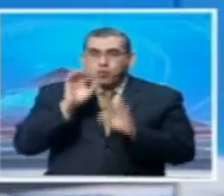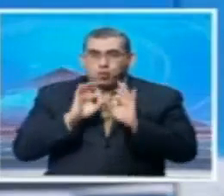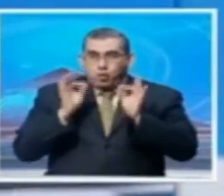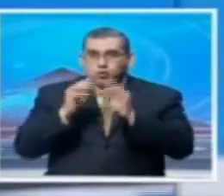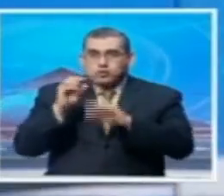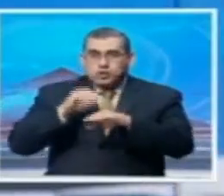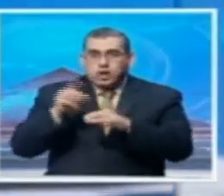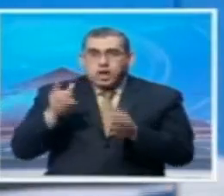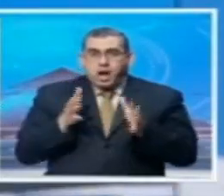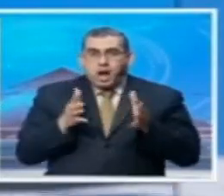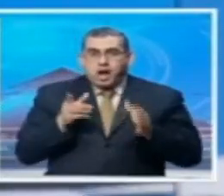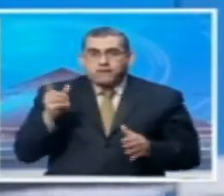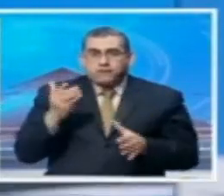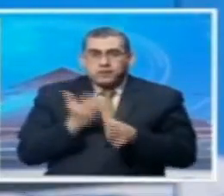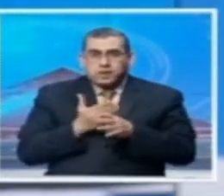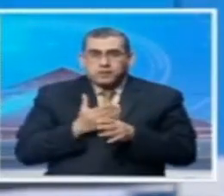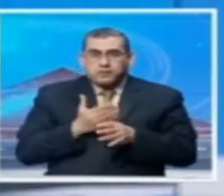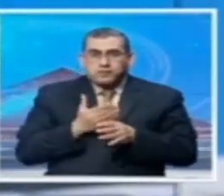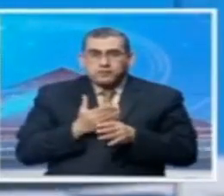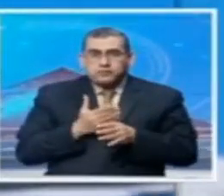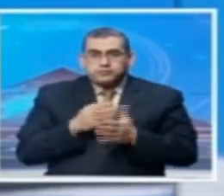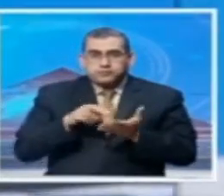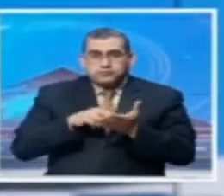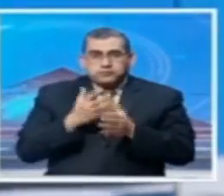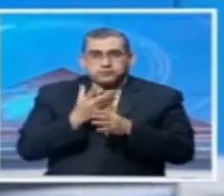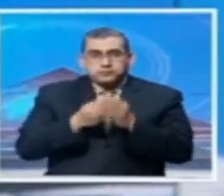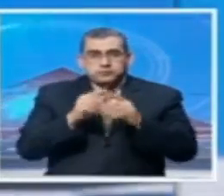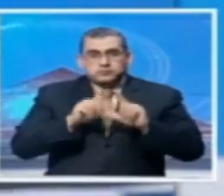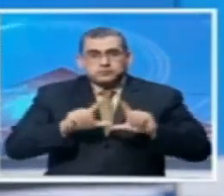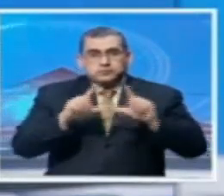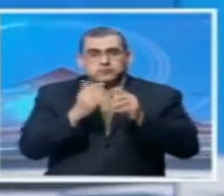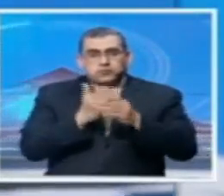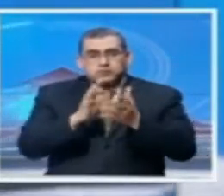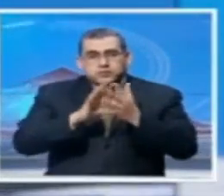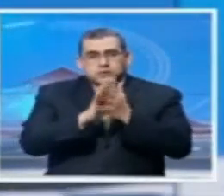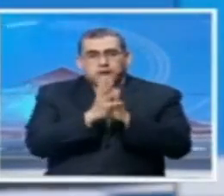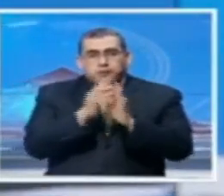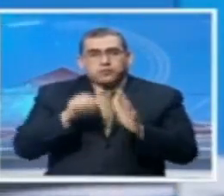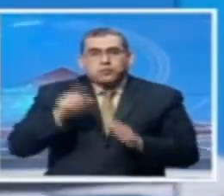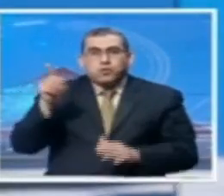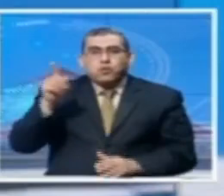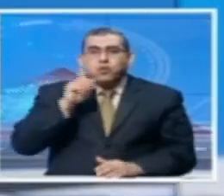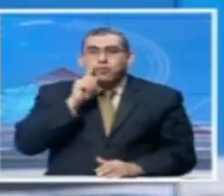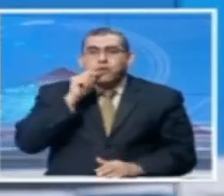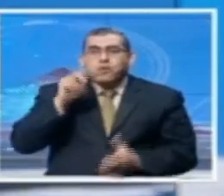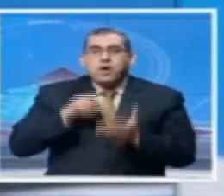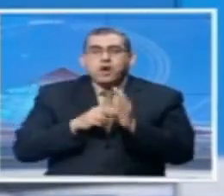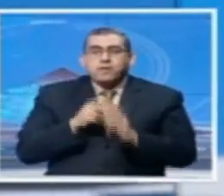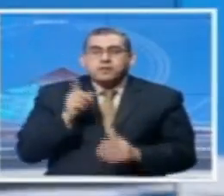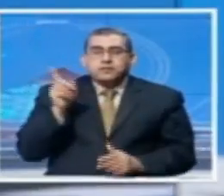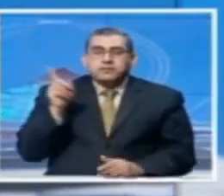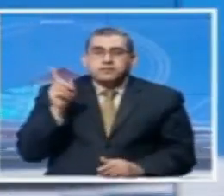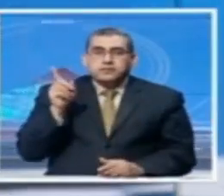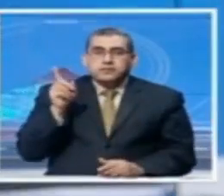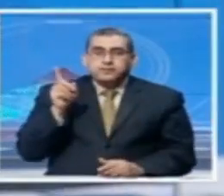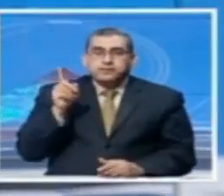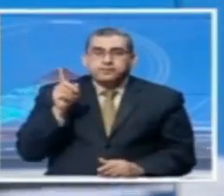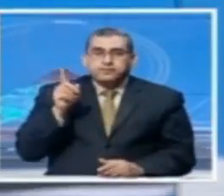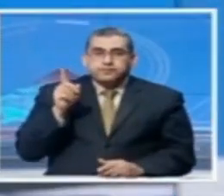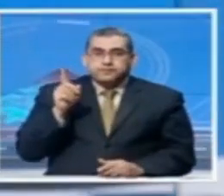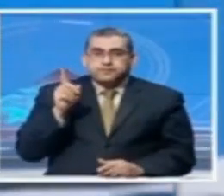عندها تخوف من وجود ابنائها داخل اللجان او الاحتكاك، هم نفسهم بقى اولياء